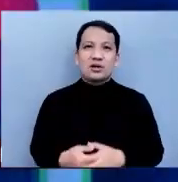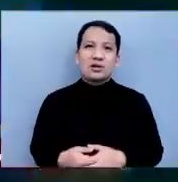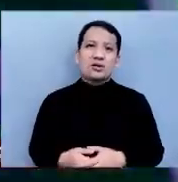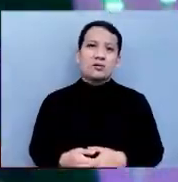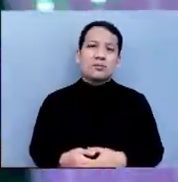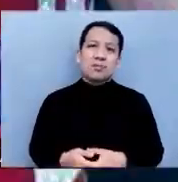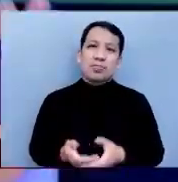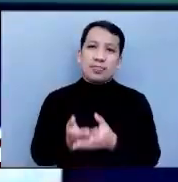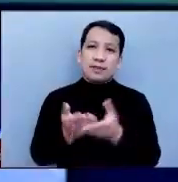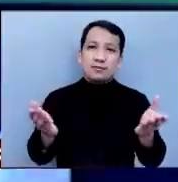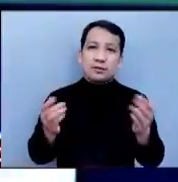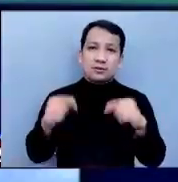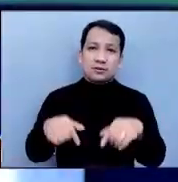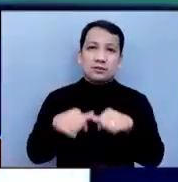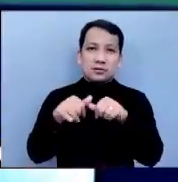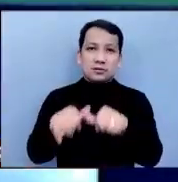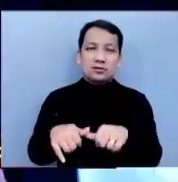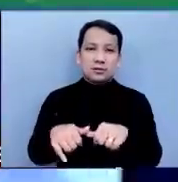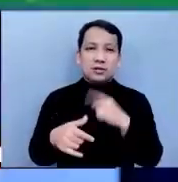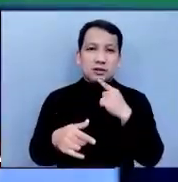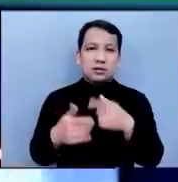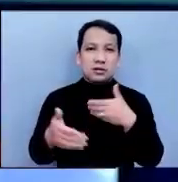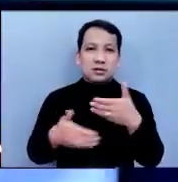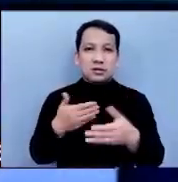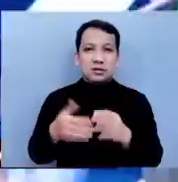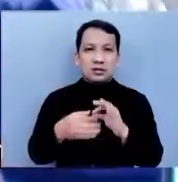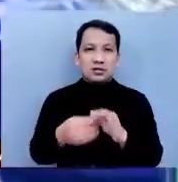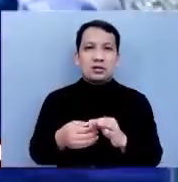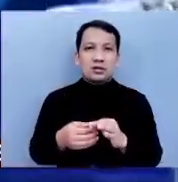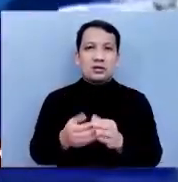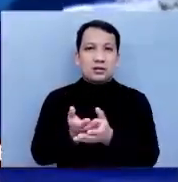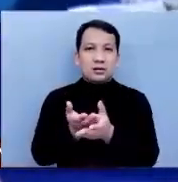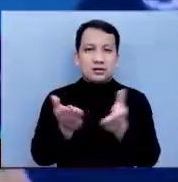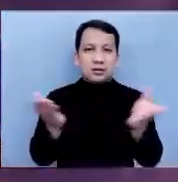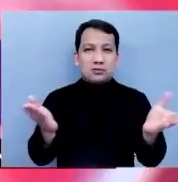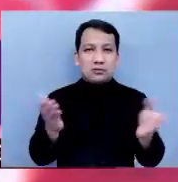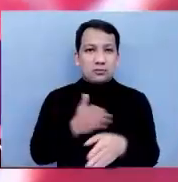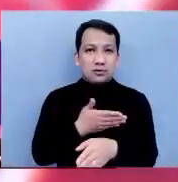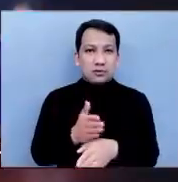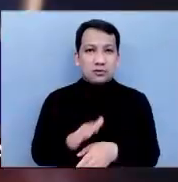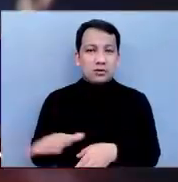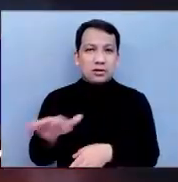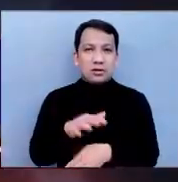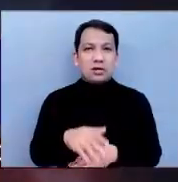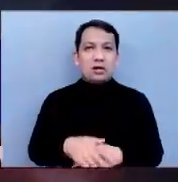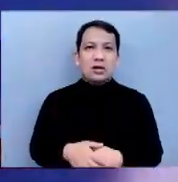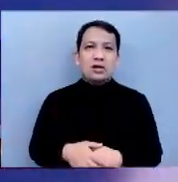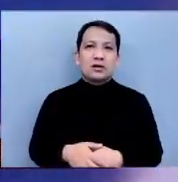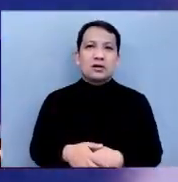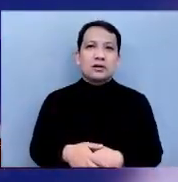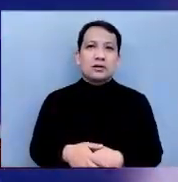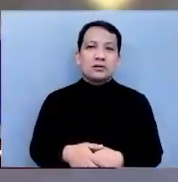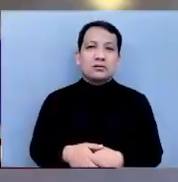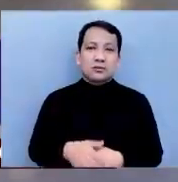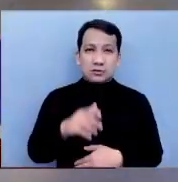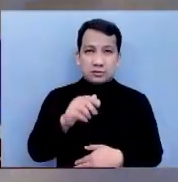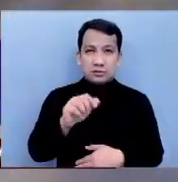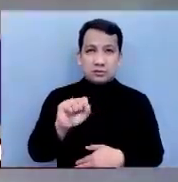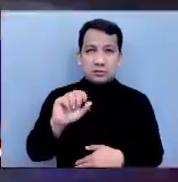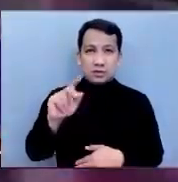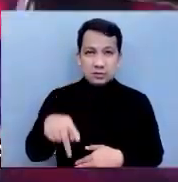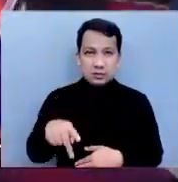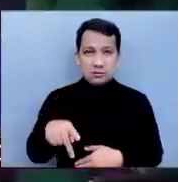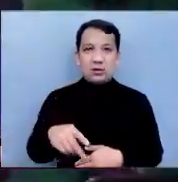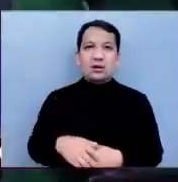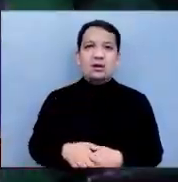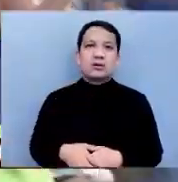Habang here to stay pa rin ang weekend saya na hatid ng Everybody Sing at ASAP Natin To. That's